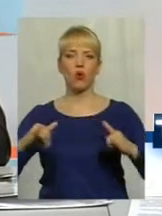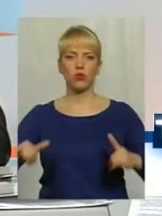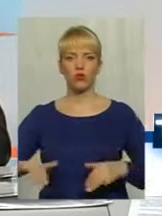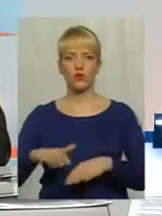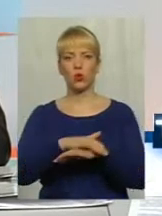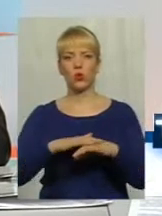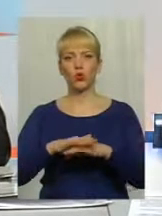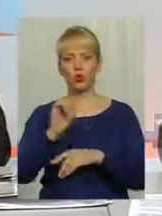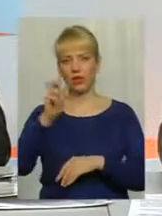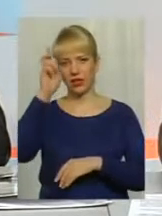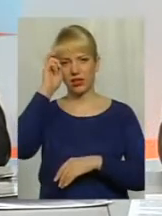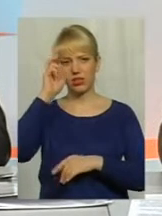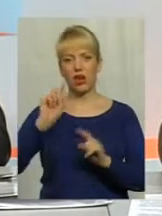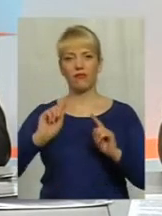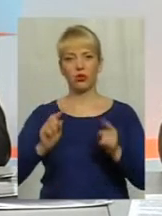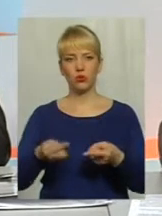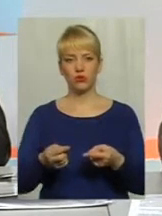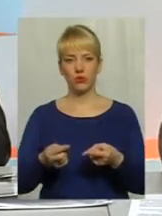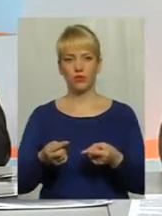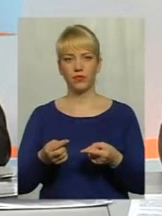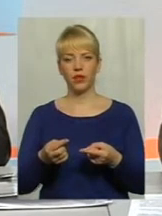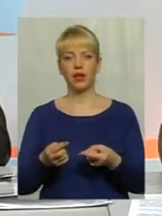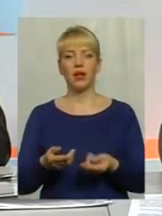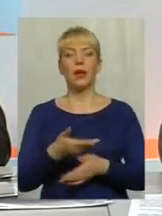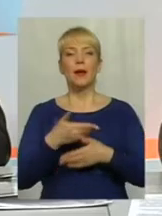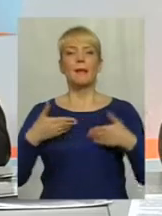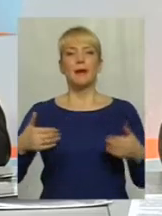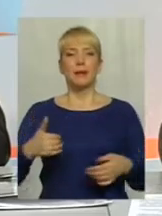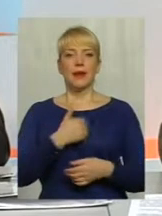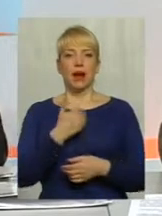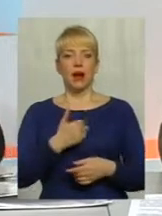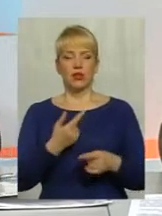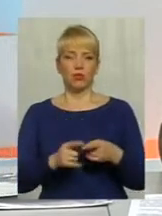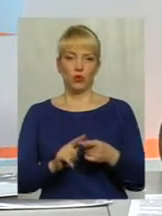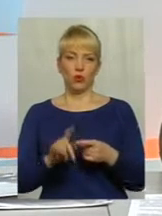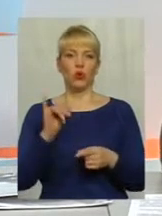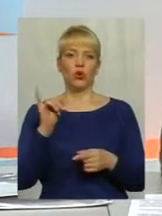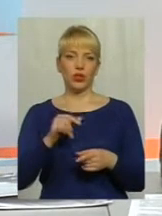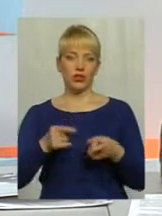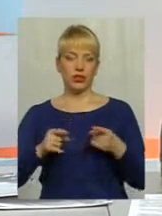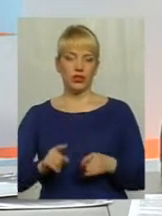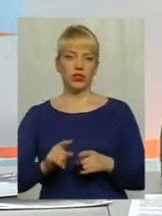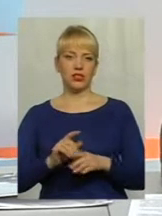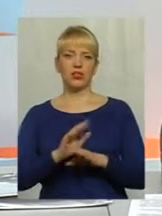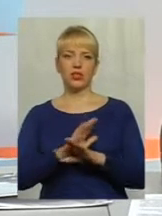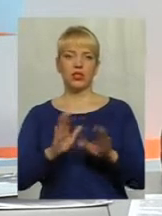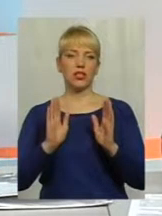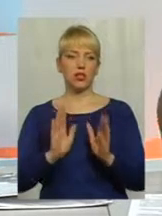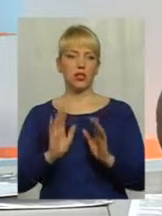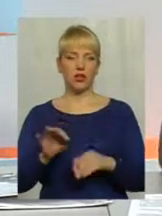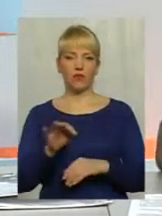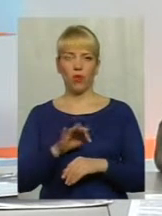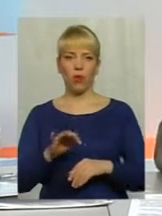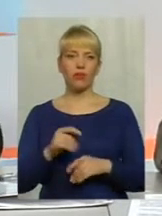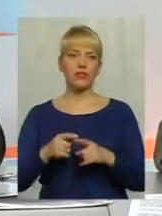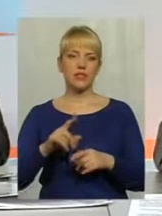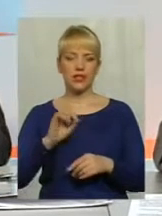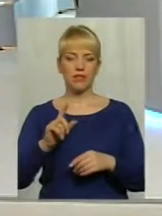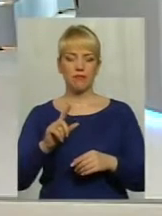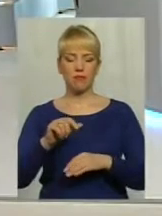навіть держави. тому ми прагнемо цього і дійсно не тільки в області, а ми в